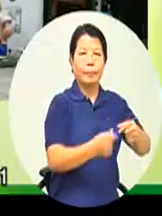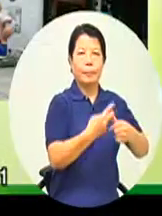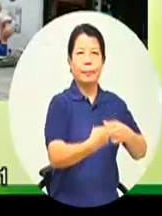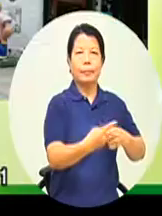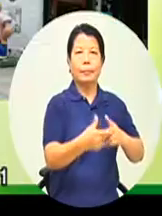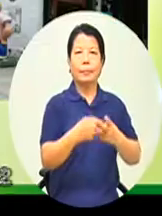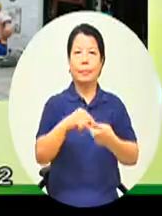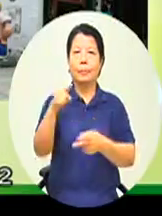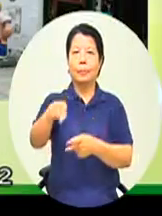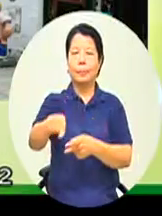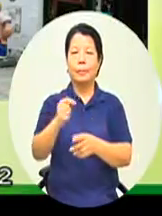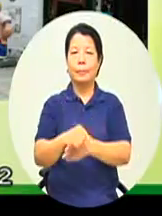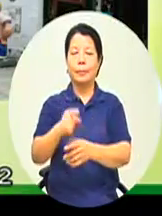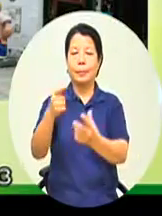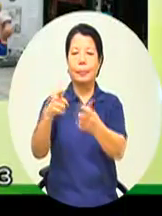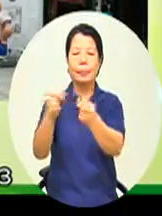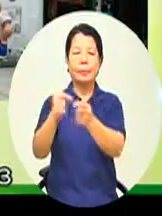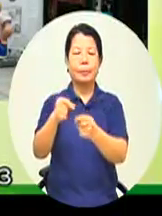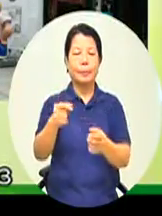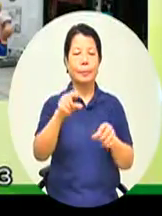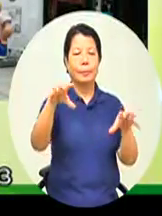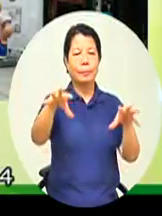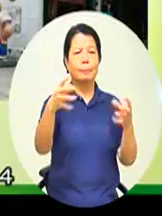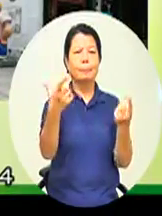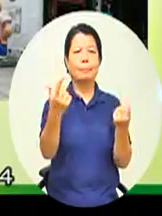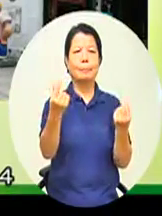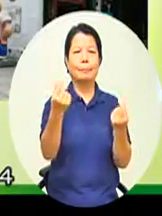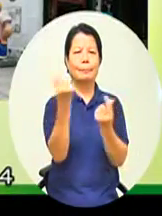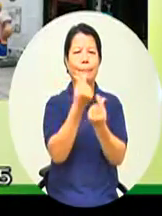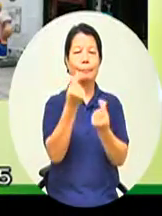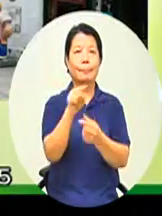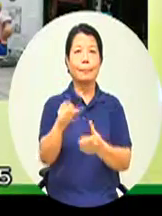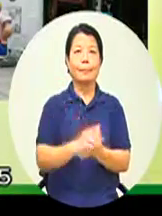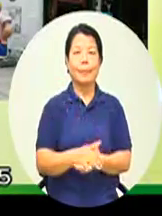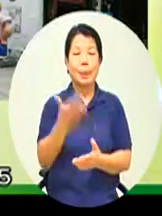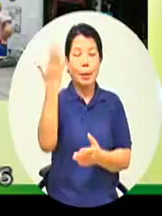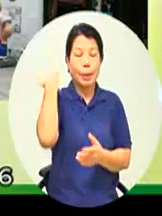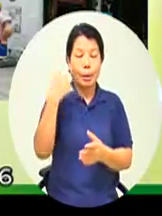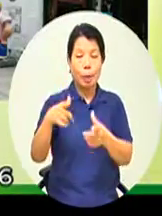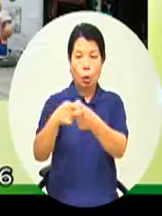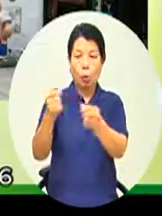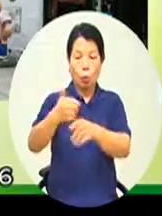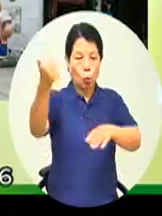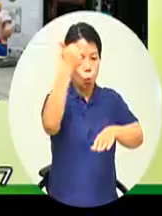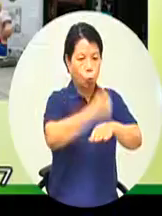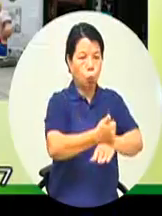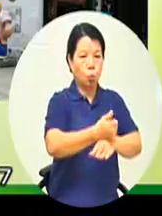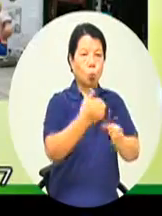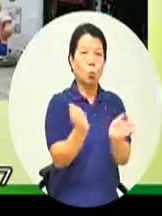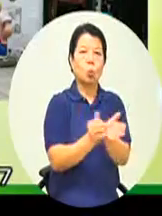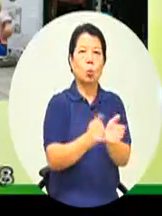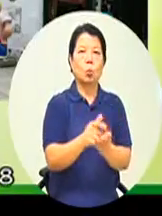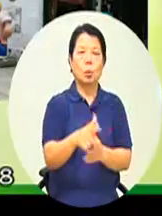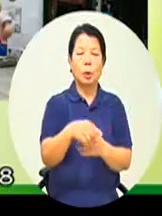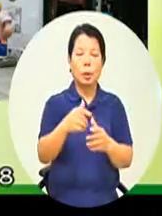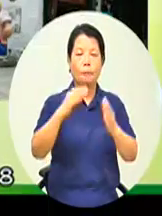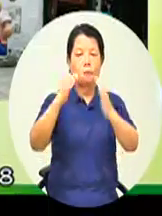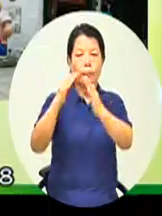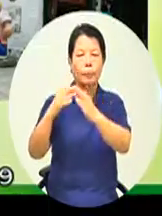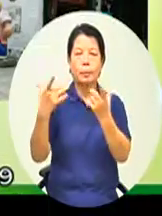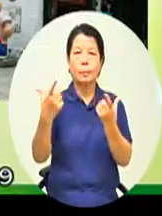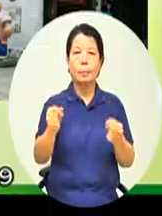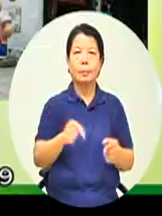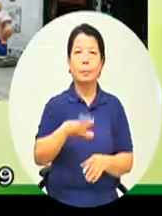厝型拢真共款。啊，当然咱过去台湾有人，日本人逛过嘛，吼、哦，起的厝都共款，不过人